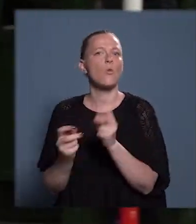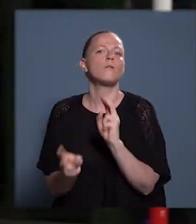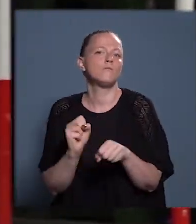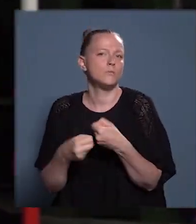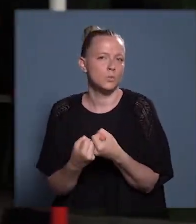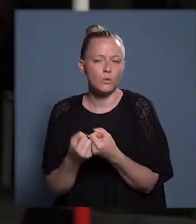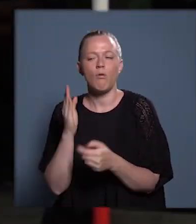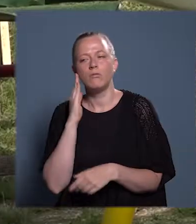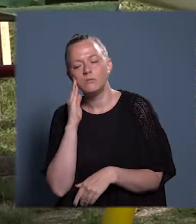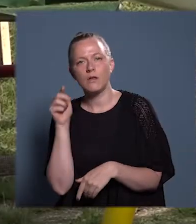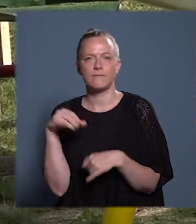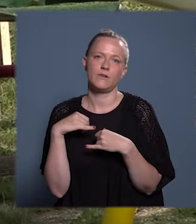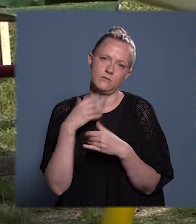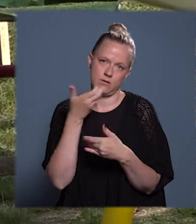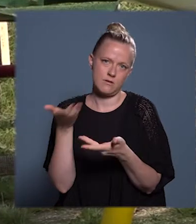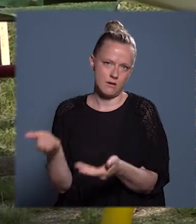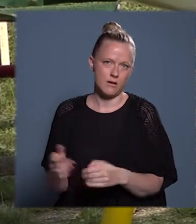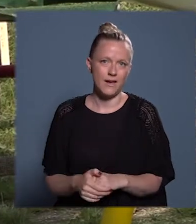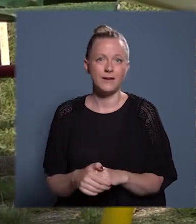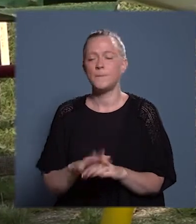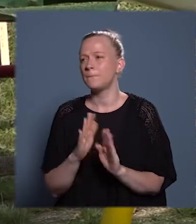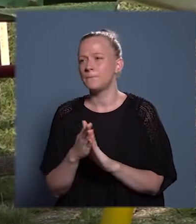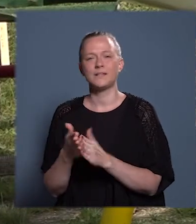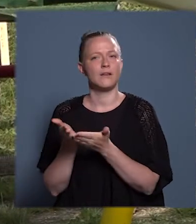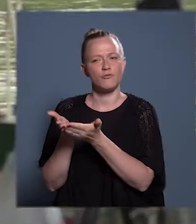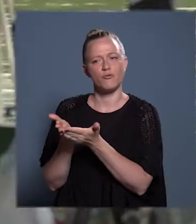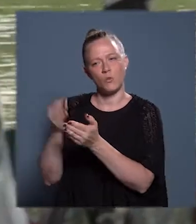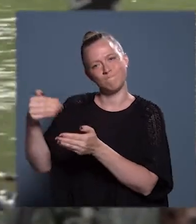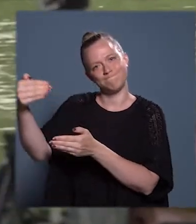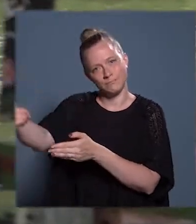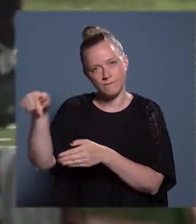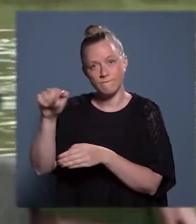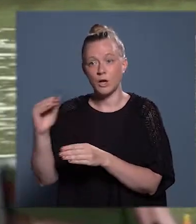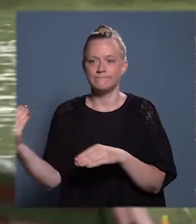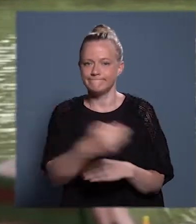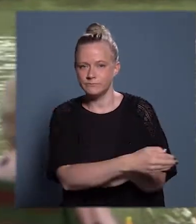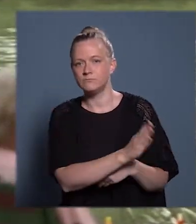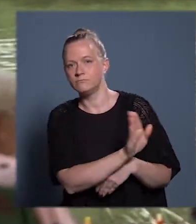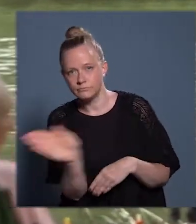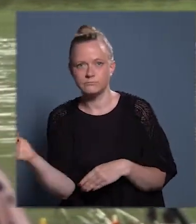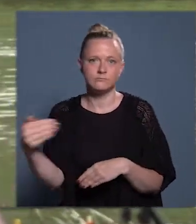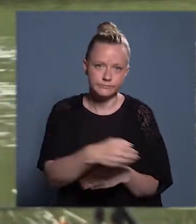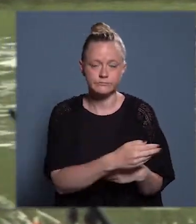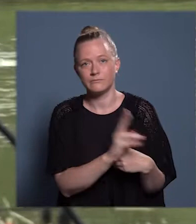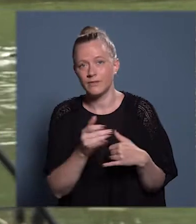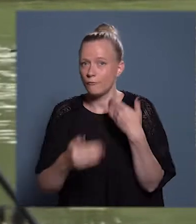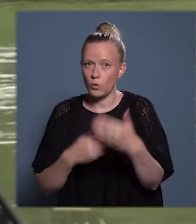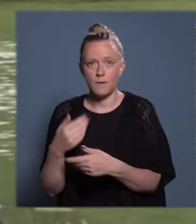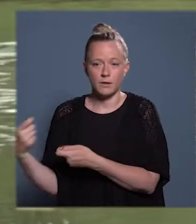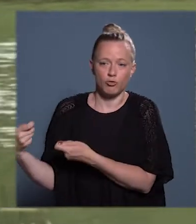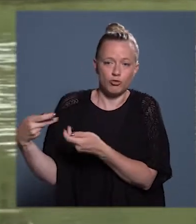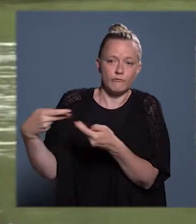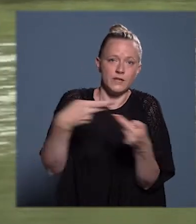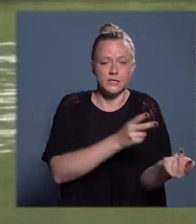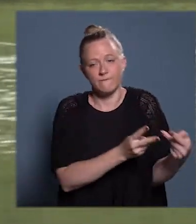alszanak a fiatalok nyáron. Itt van minden csónak betárolva. Folyamatosan keresztbe viszik le a hajókat, a sólyákon a Dunára. És egy